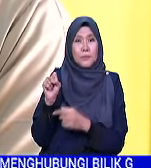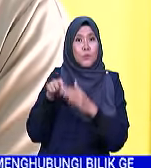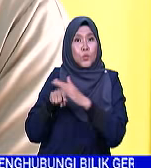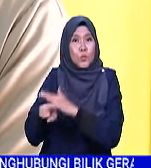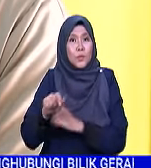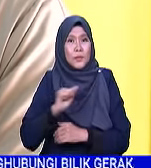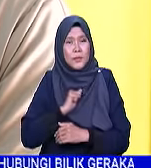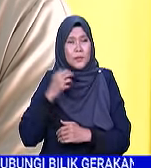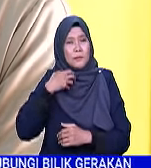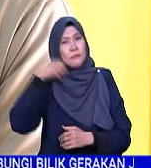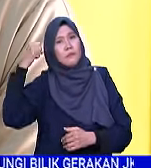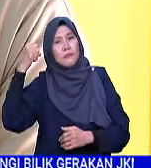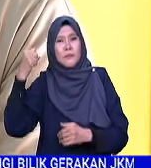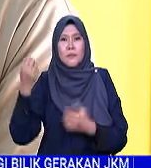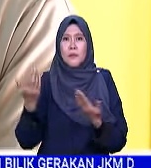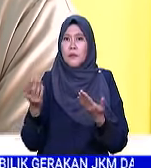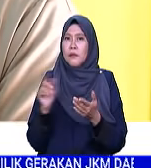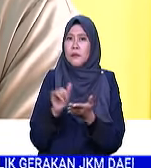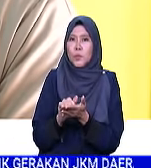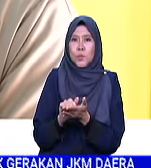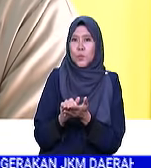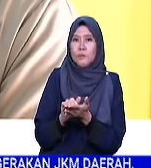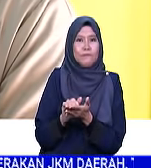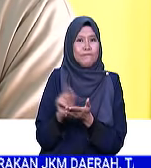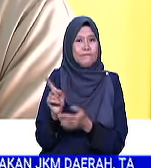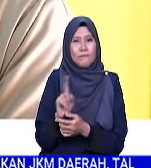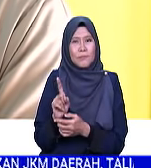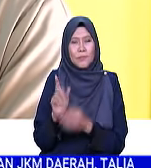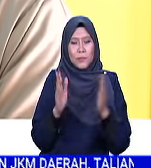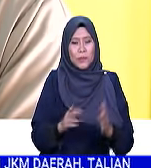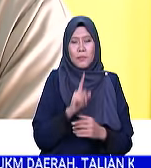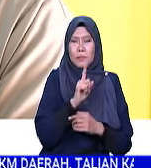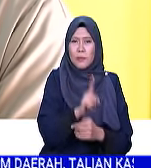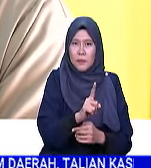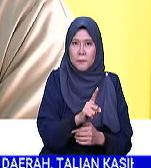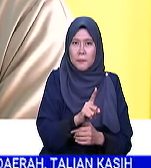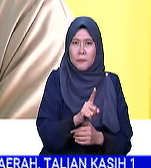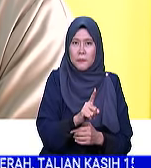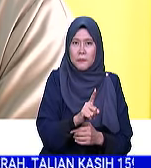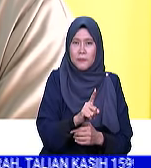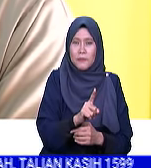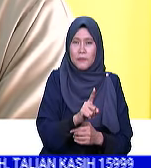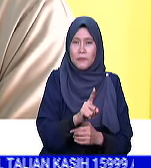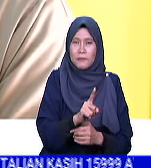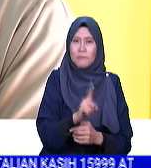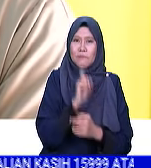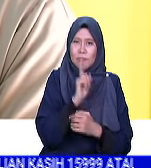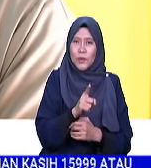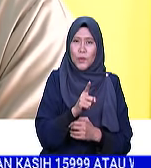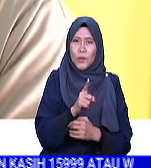lah, apalah. Itu adalah satu benda yang kalau bagi orang Islam adalah satu dosa